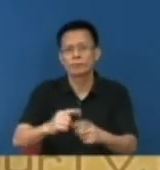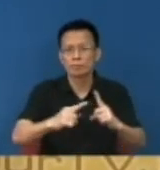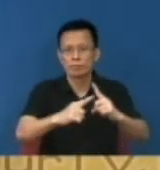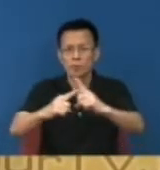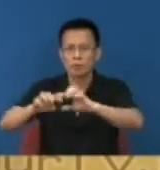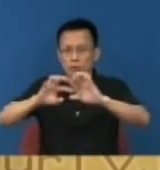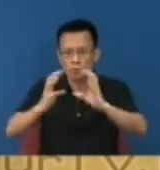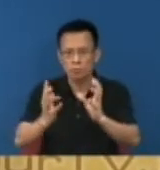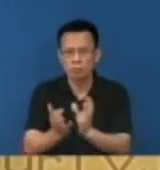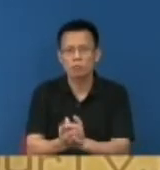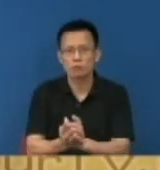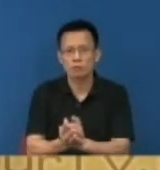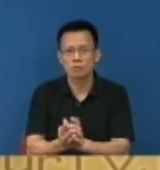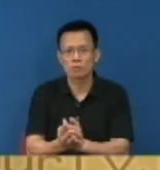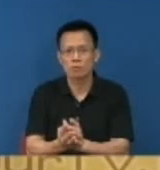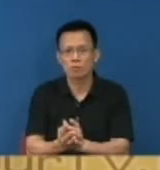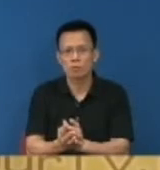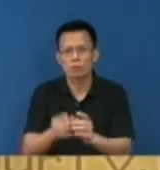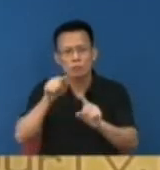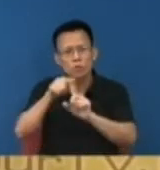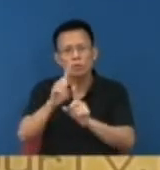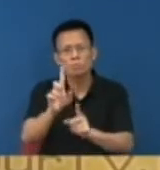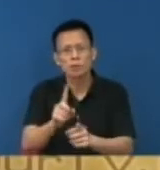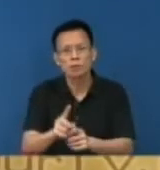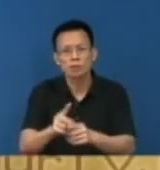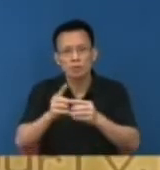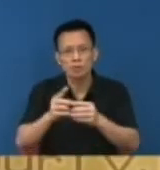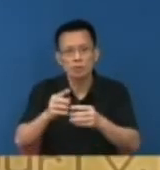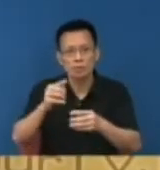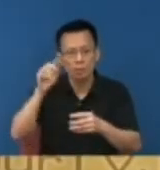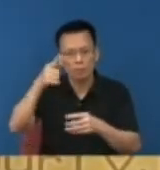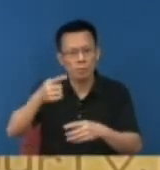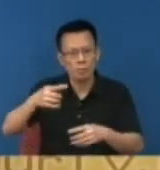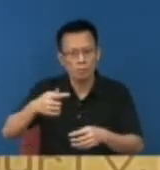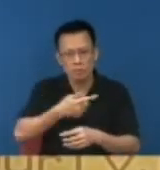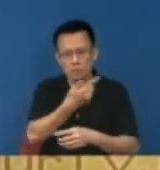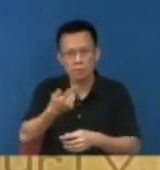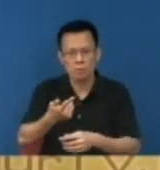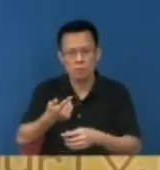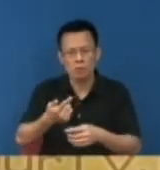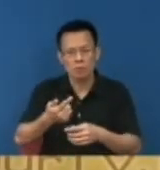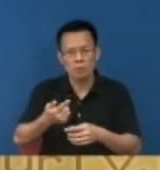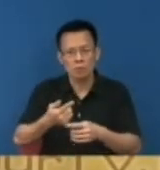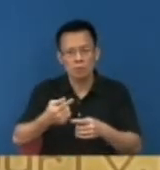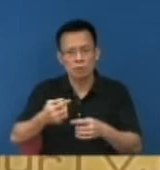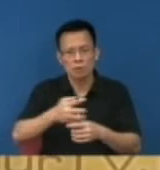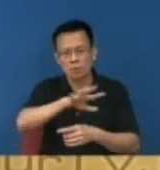翻嚟覆佢為乜嘢咧？其實喺呢點上面，我希望大家都係要深思嘅。仲有一